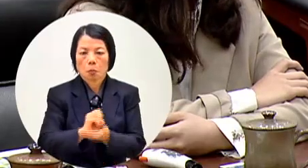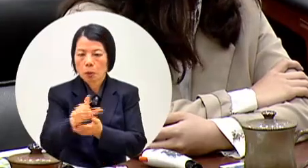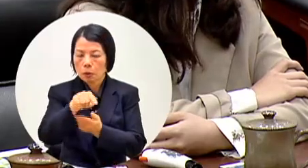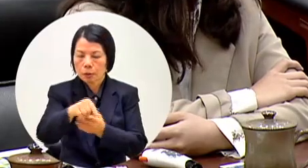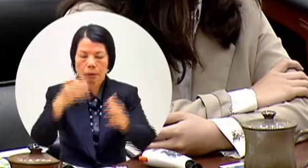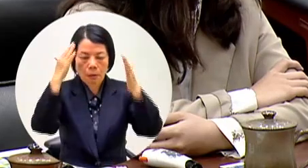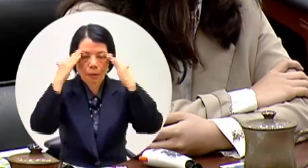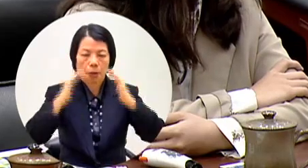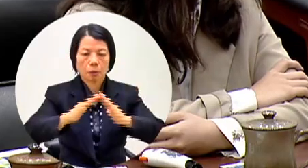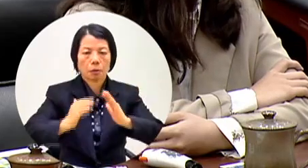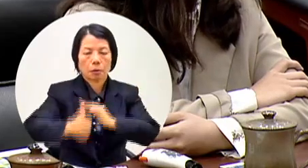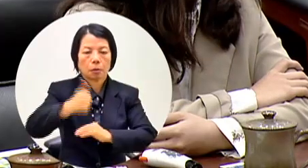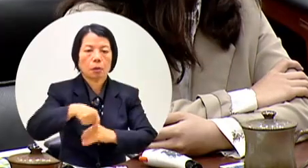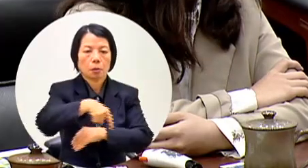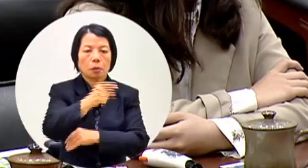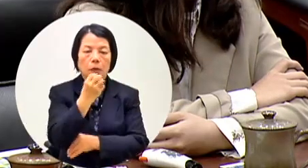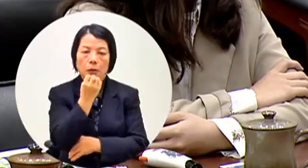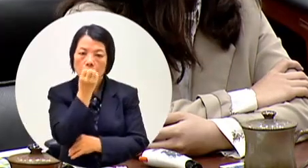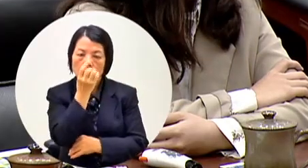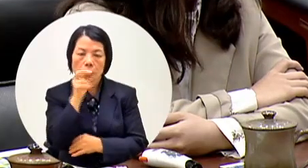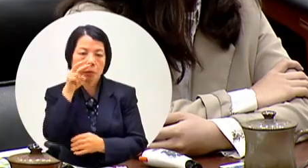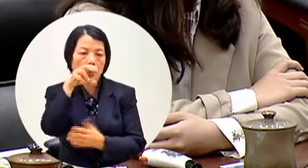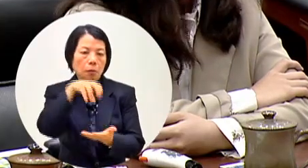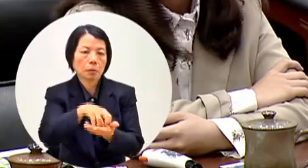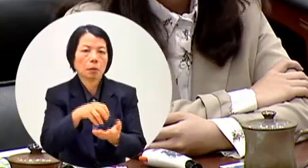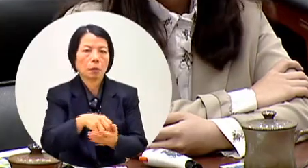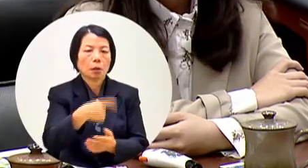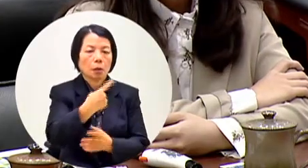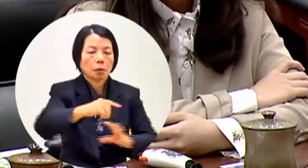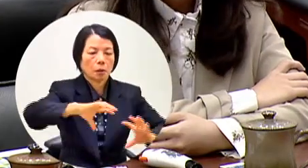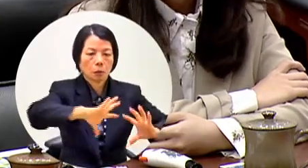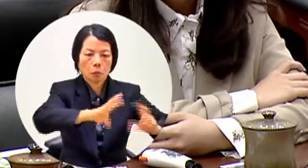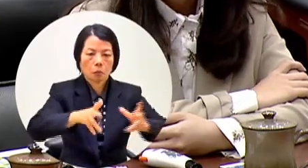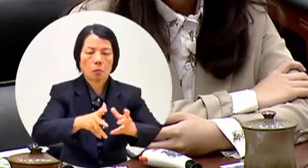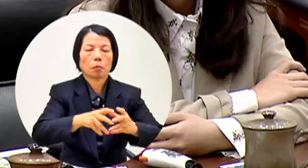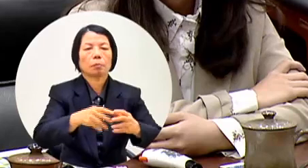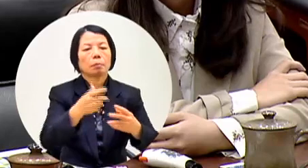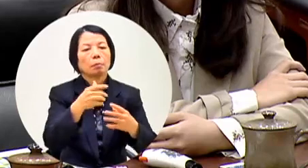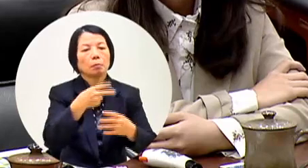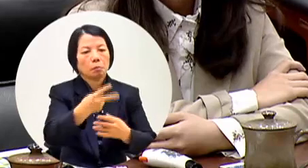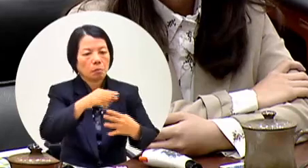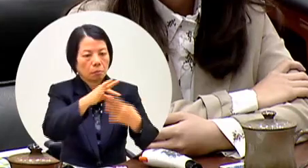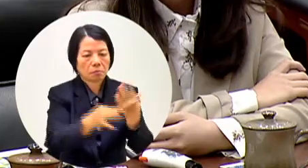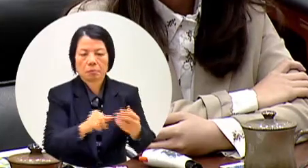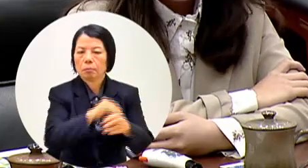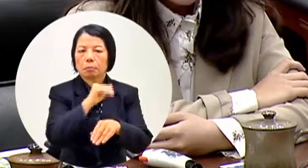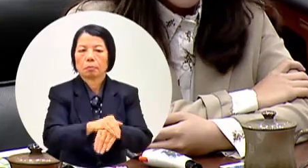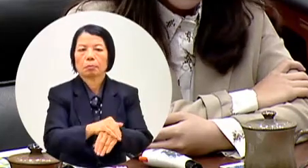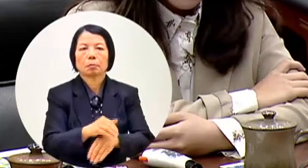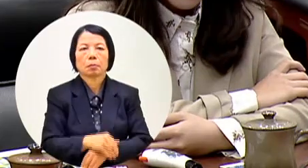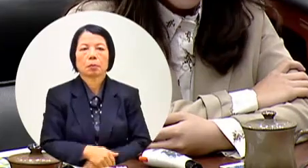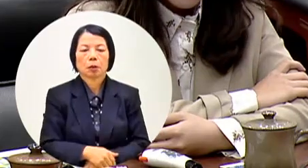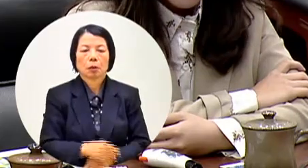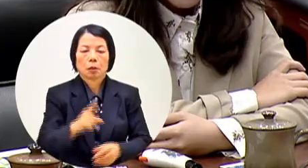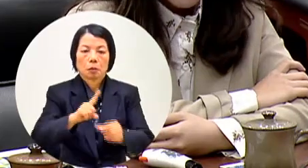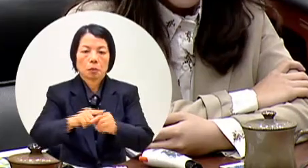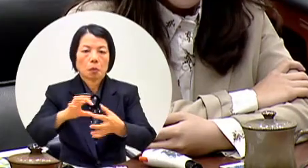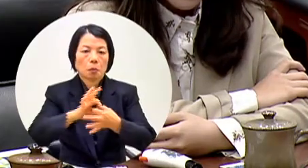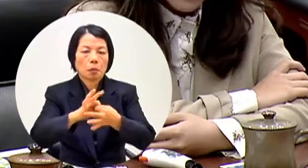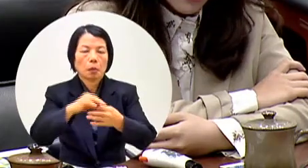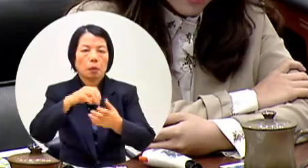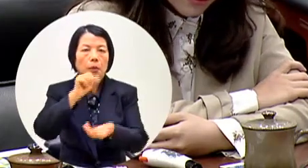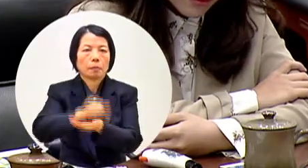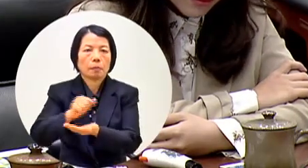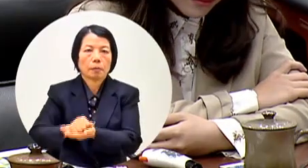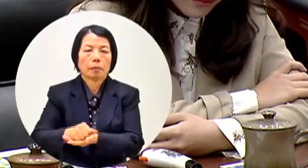市长到香港见证一国两制的成功案例，接下来这个中联办这个中国